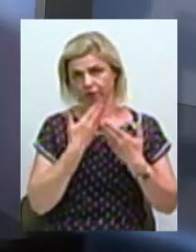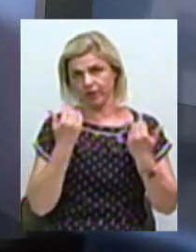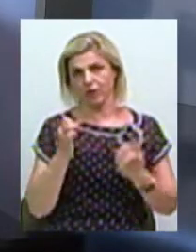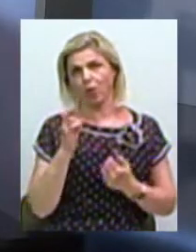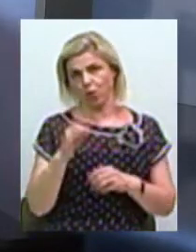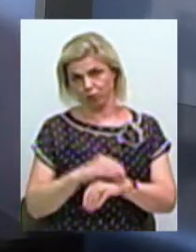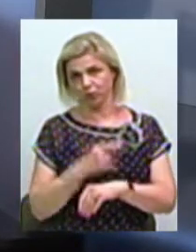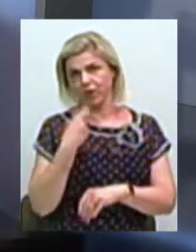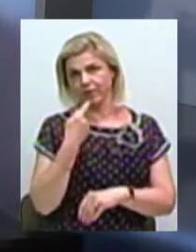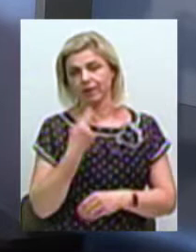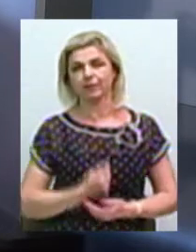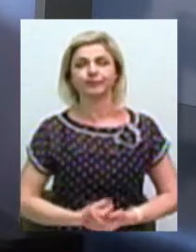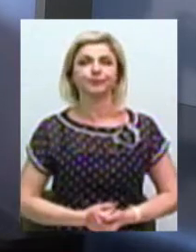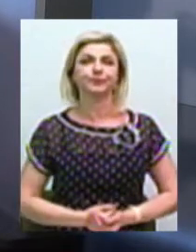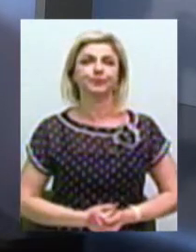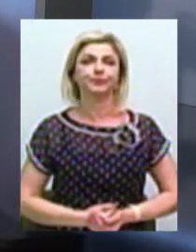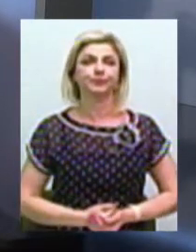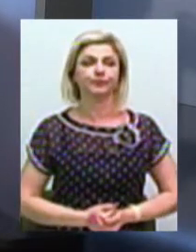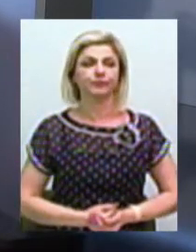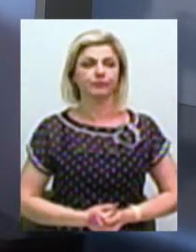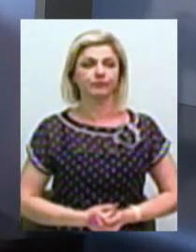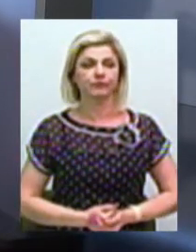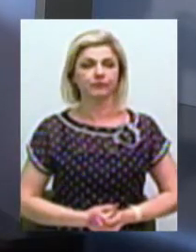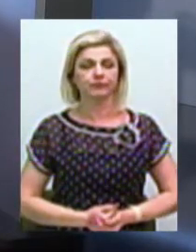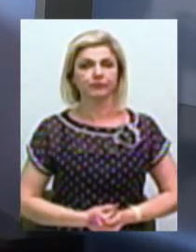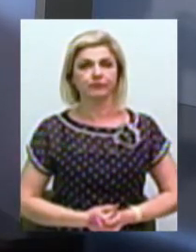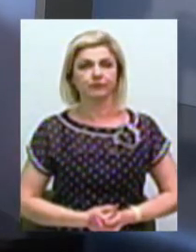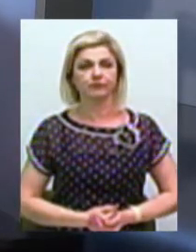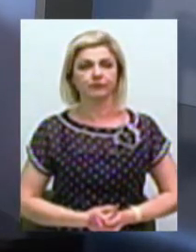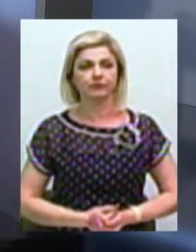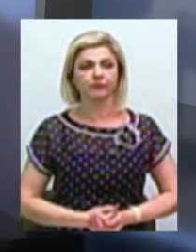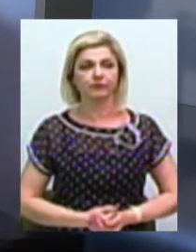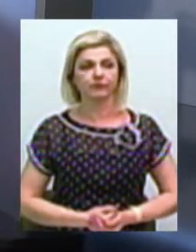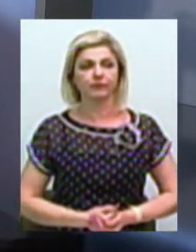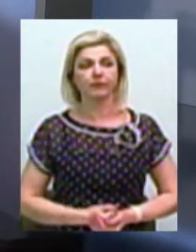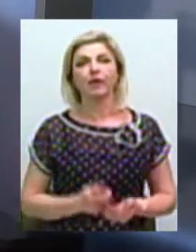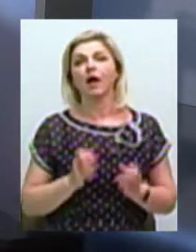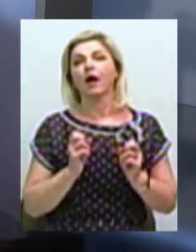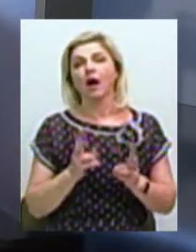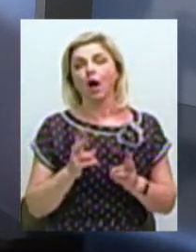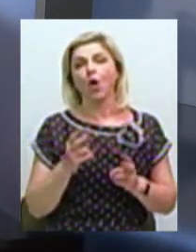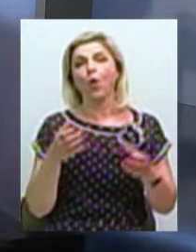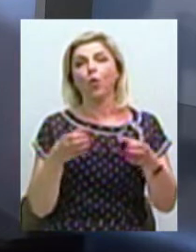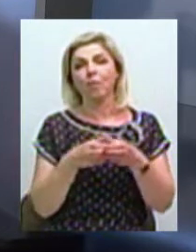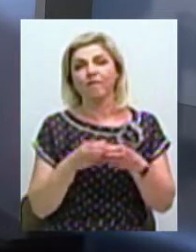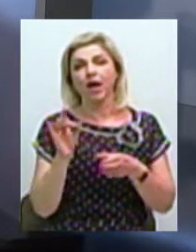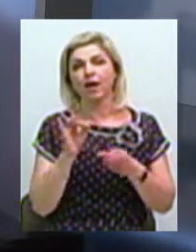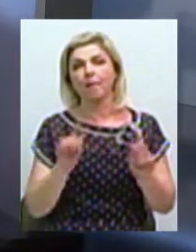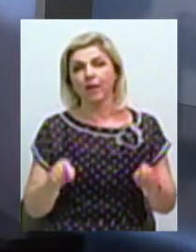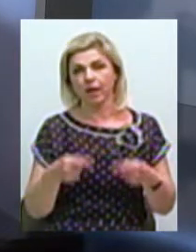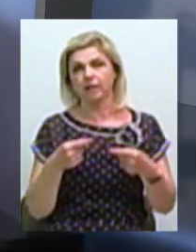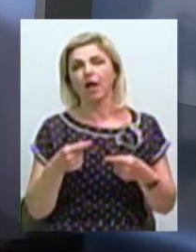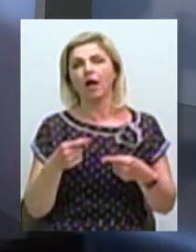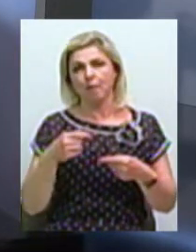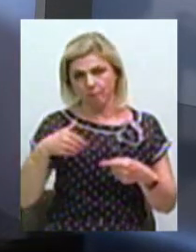говорил. А наскільки групова, Віктор, будь ласка, наскільки групова реабілітація дієва у боротьбі